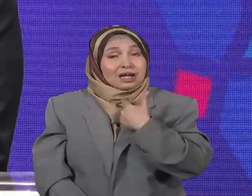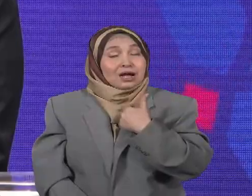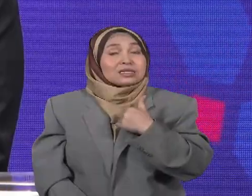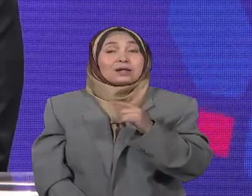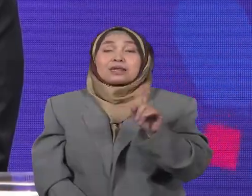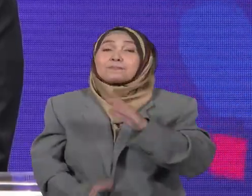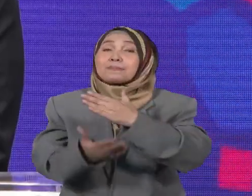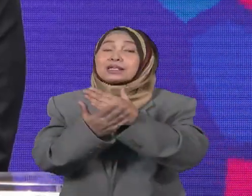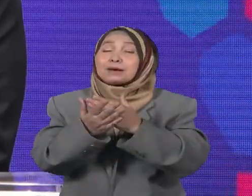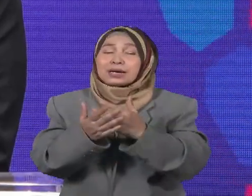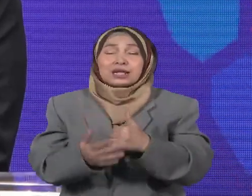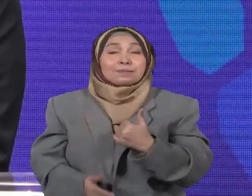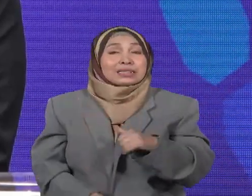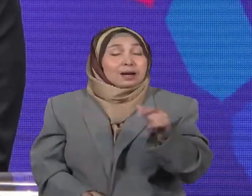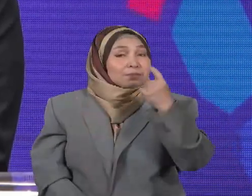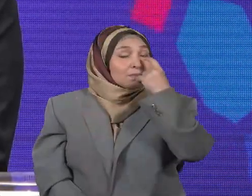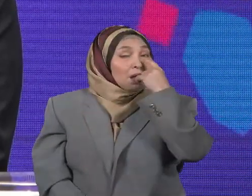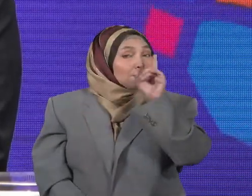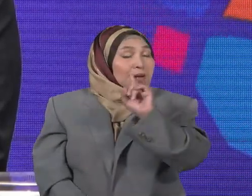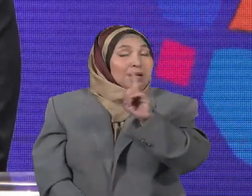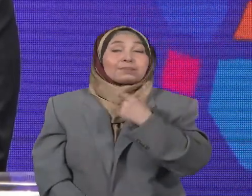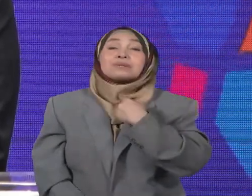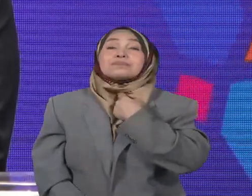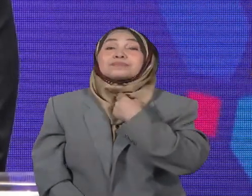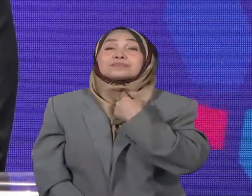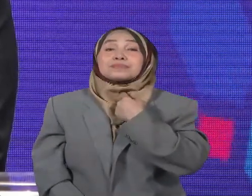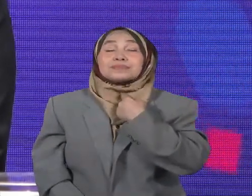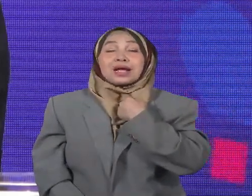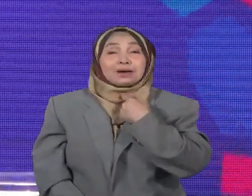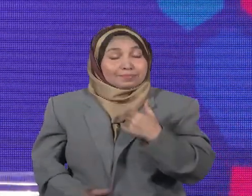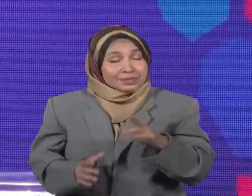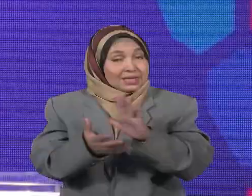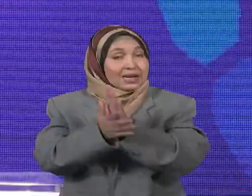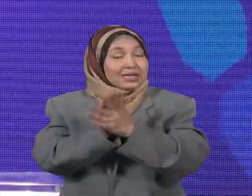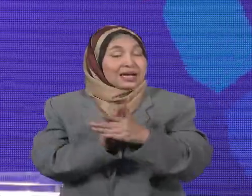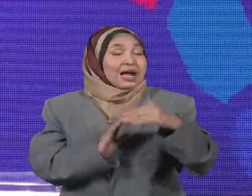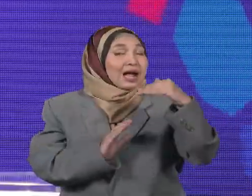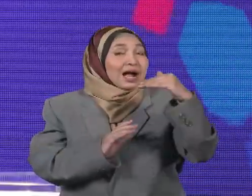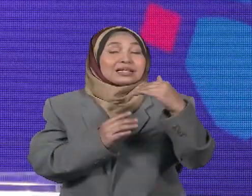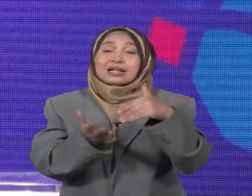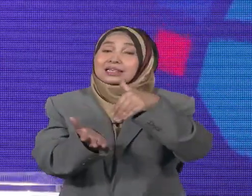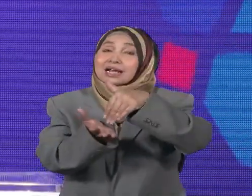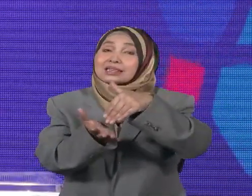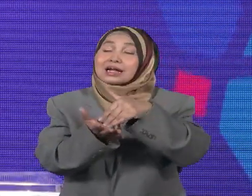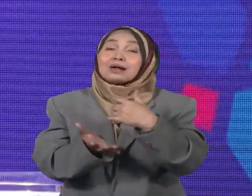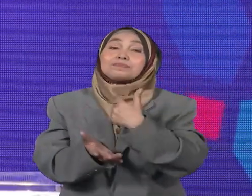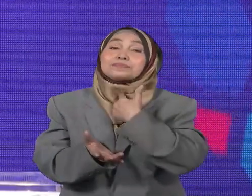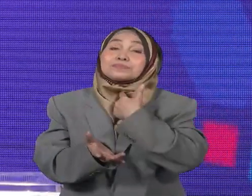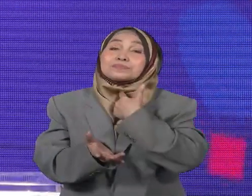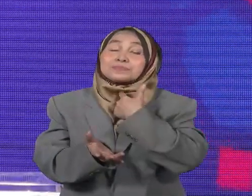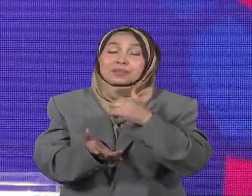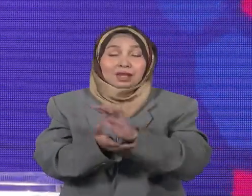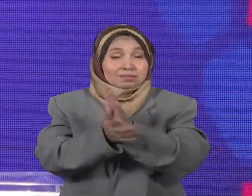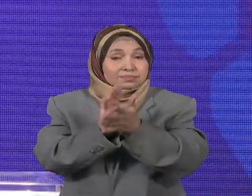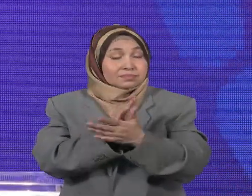Rongga man, bukan rongga hidung, rongga kerongkong kita ni, kerongkongan kita. Ha duduk di tengah-tengah, kan? Wastal halqa,